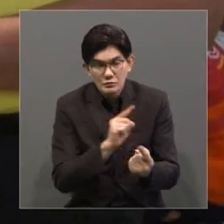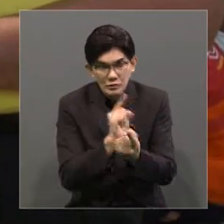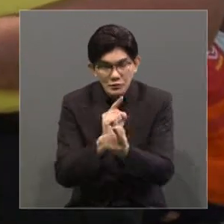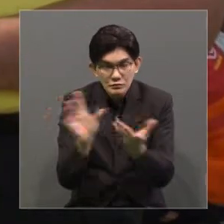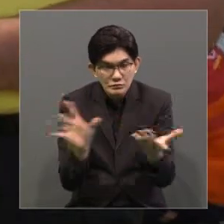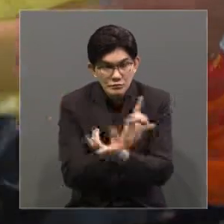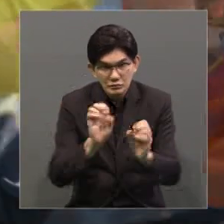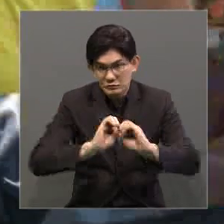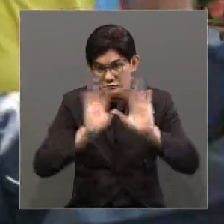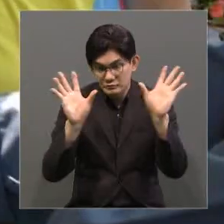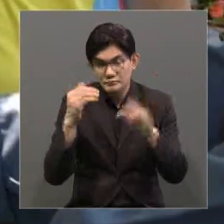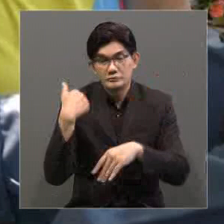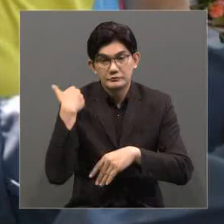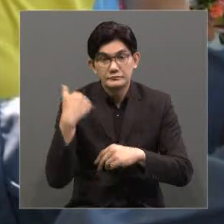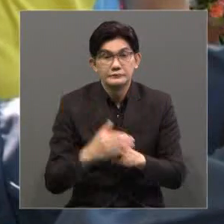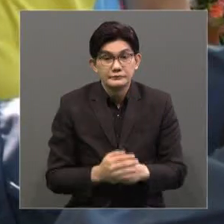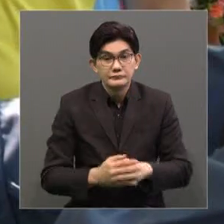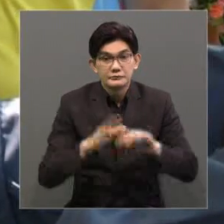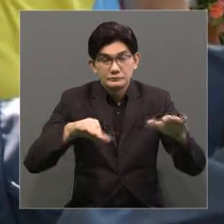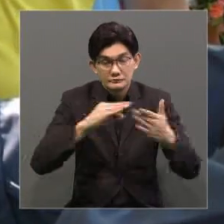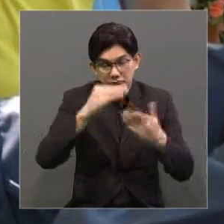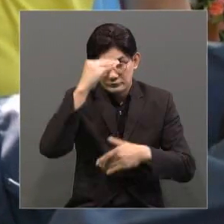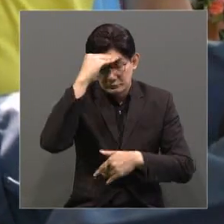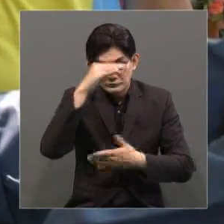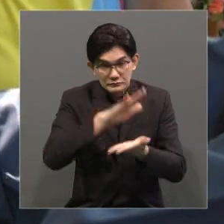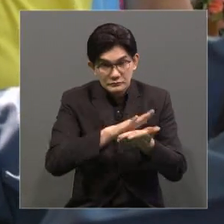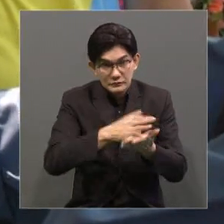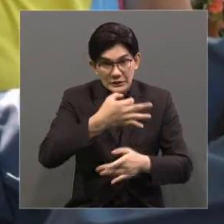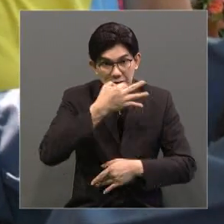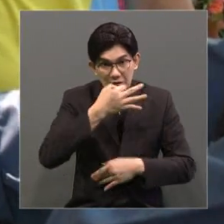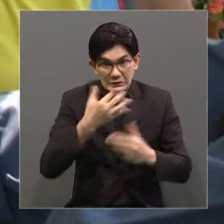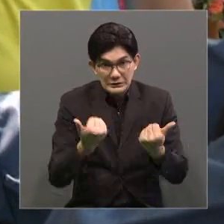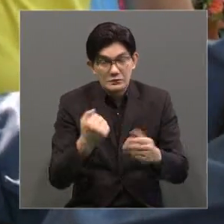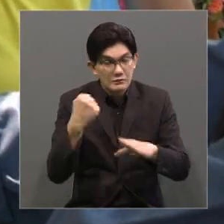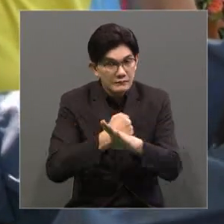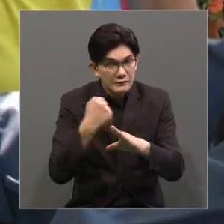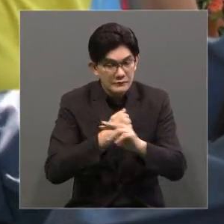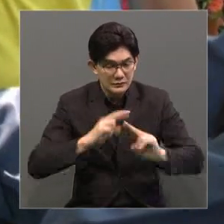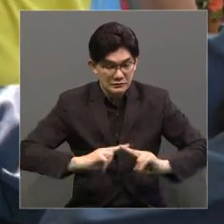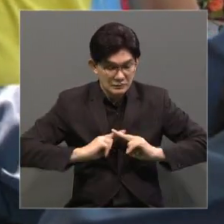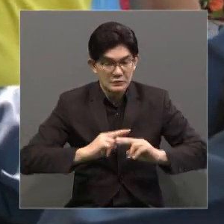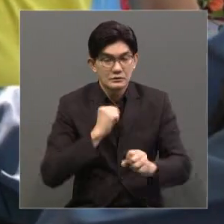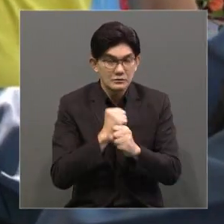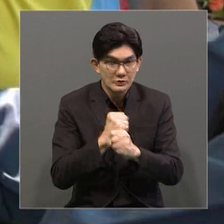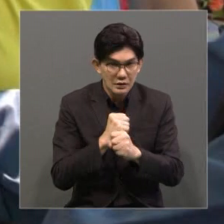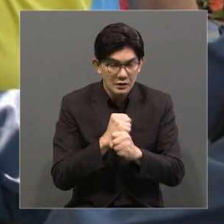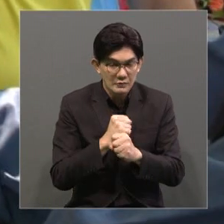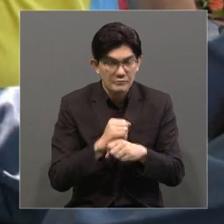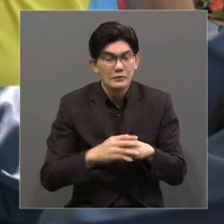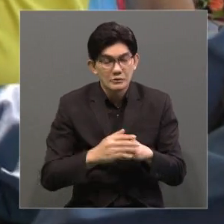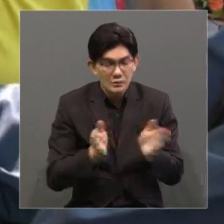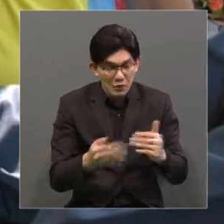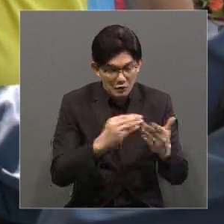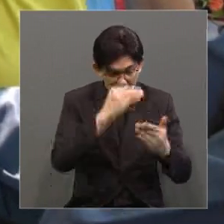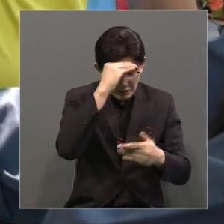างเป็นรูปธรรม น้องๆอาชีพศึกษาเองเนี่ยก็ได้มีโอกาสได้ฝึกฝนตนเองในการใช้วิชาชีพจากการเรียนในห้อง